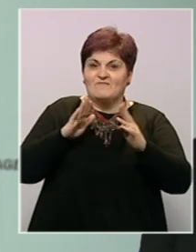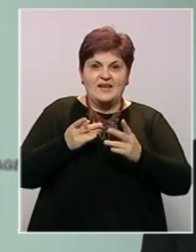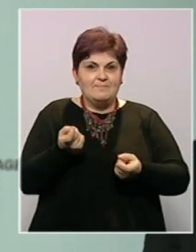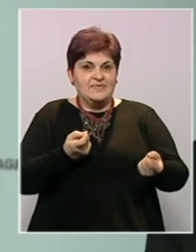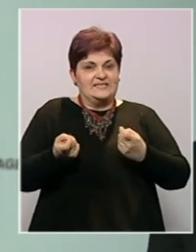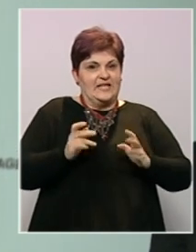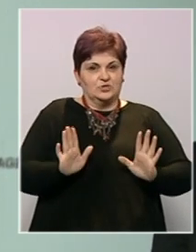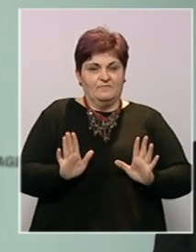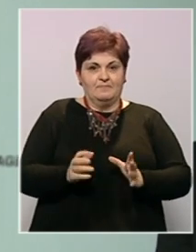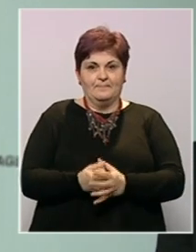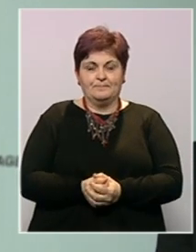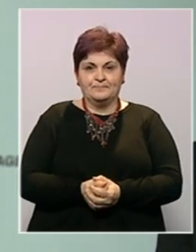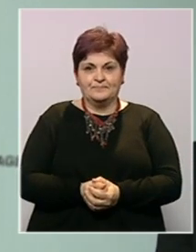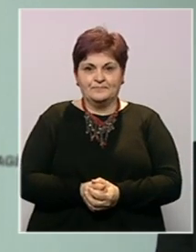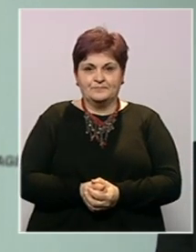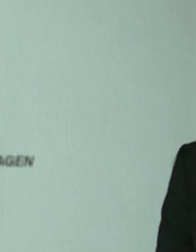izazovima.